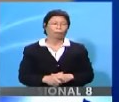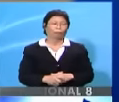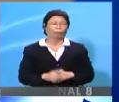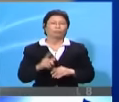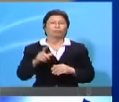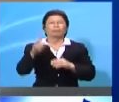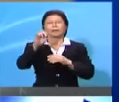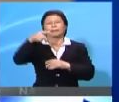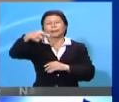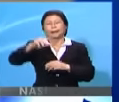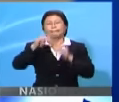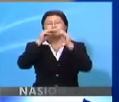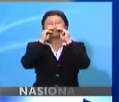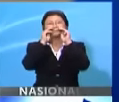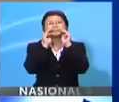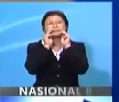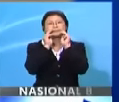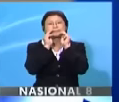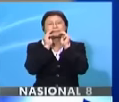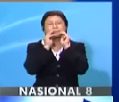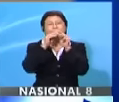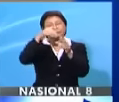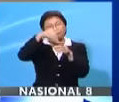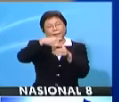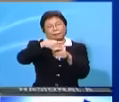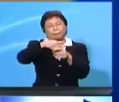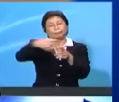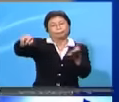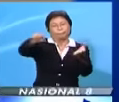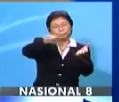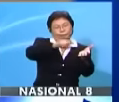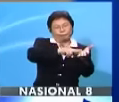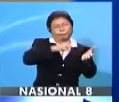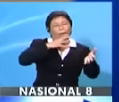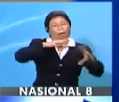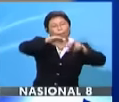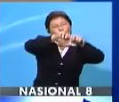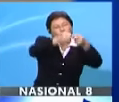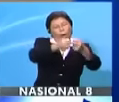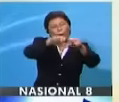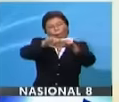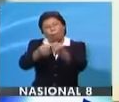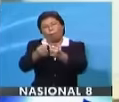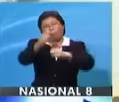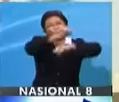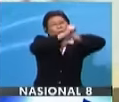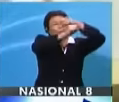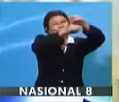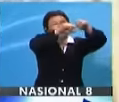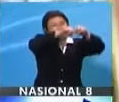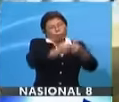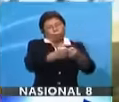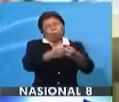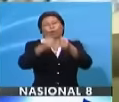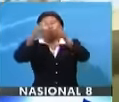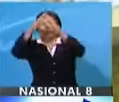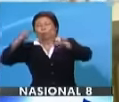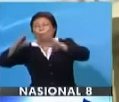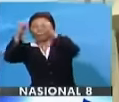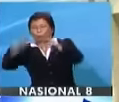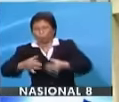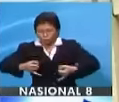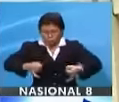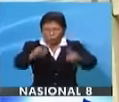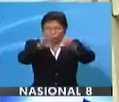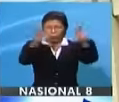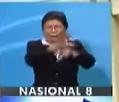Timbalan Perdana Menteri Tan Sri Muhyiddin Yassin dalam satu kenyataan berkata, kerosakan melibatkan struktur bangunan, kuarters guru, jalan